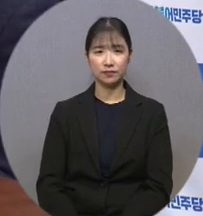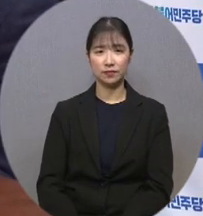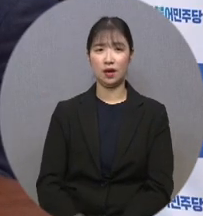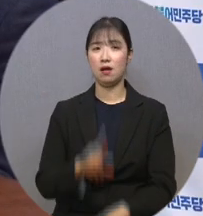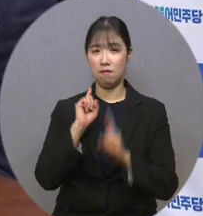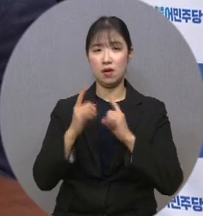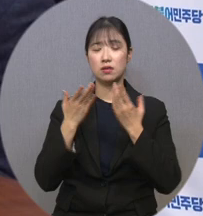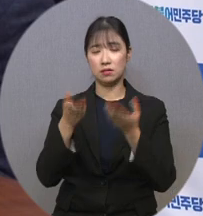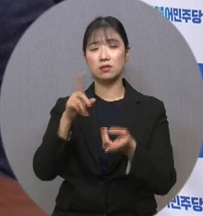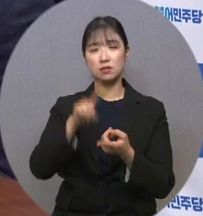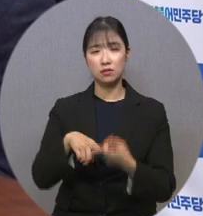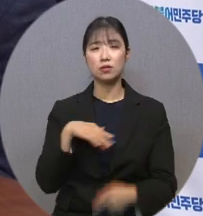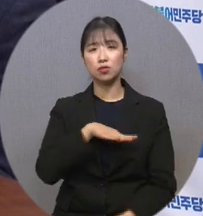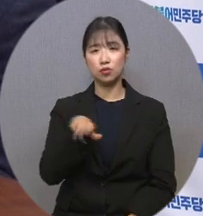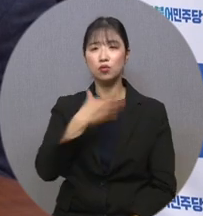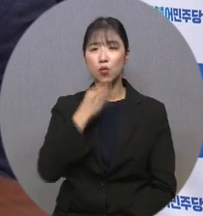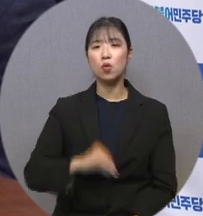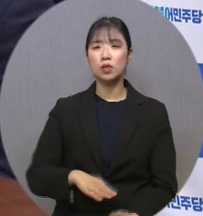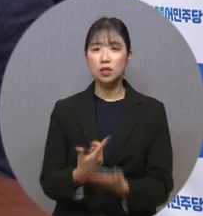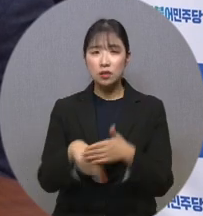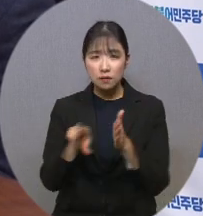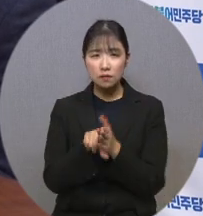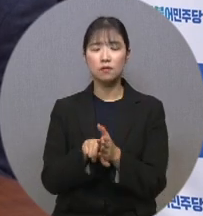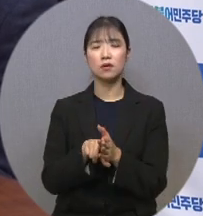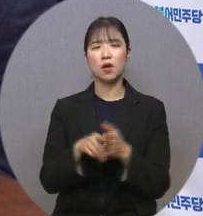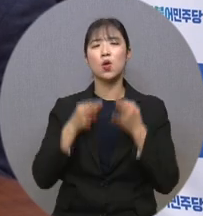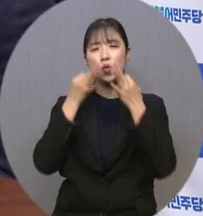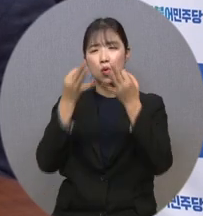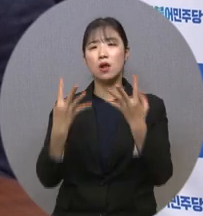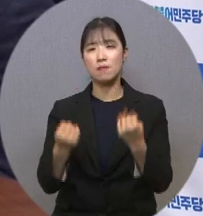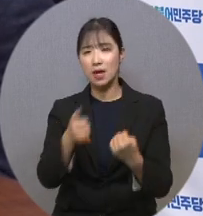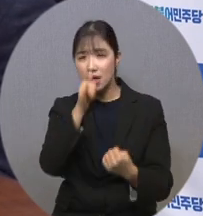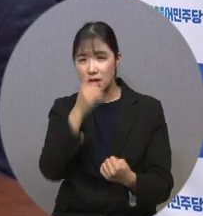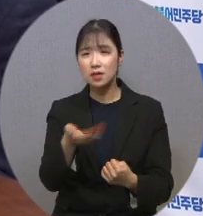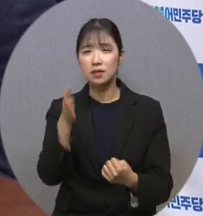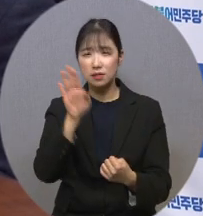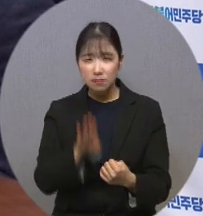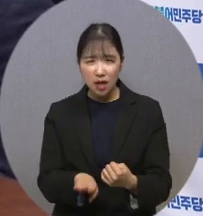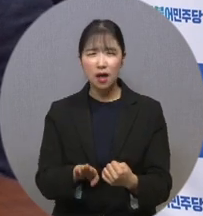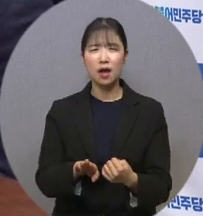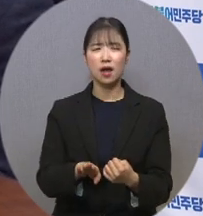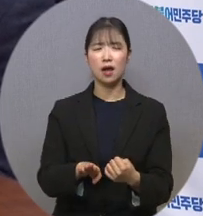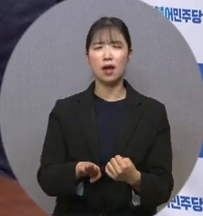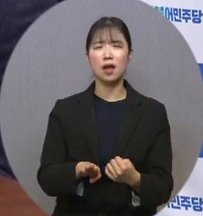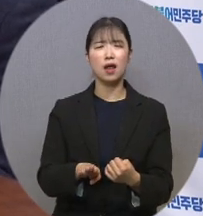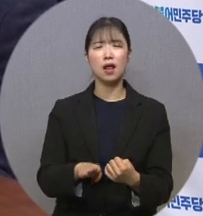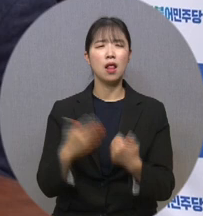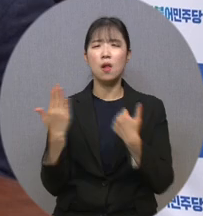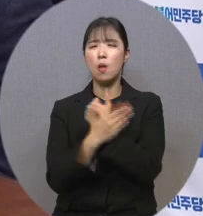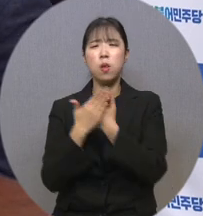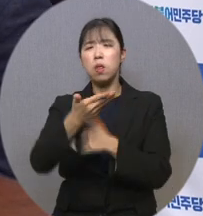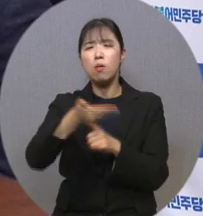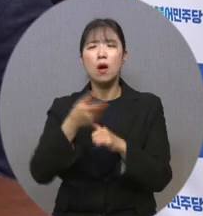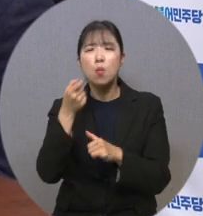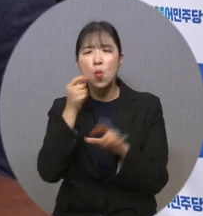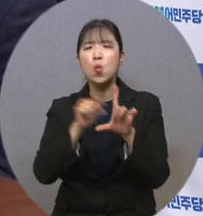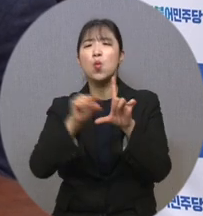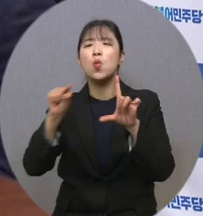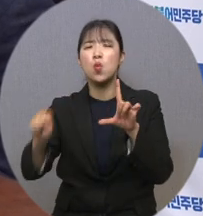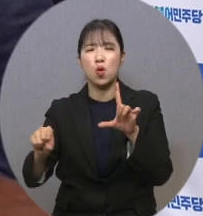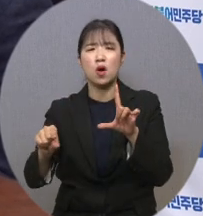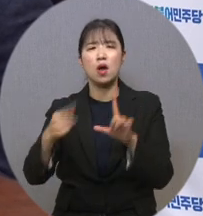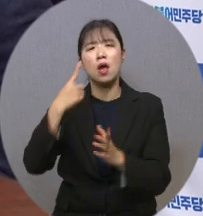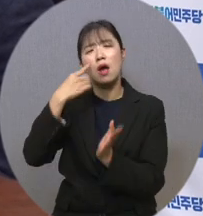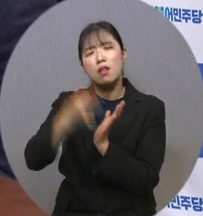대로 그 우리가 복지를 위해서 많은 노력을 했다지만 여전히 그 사각지대나 또는 못